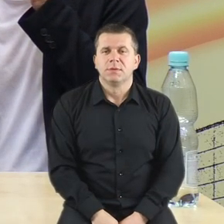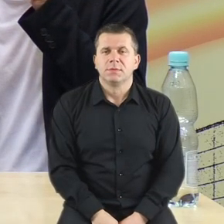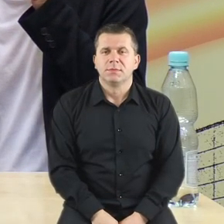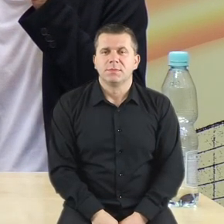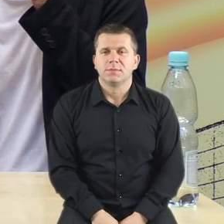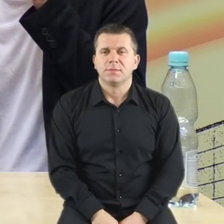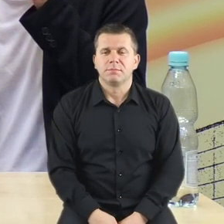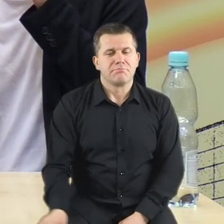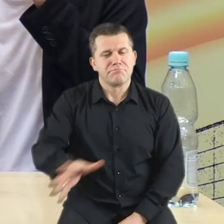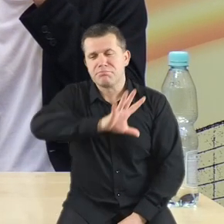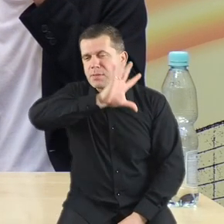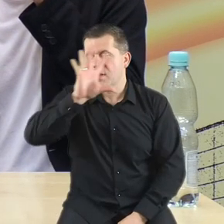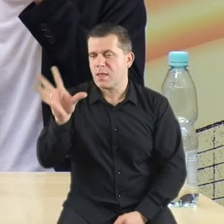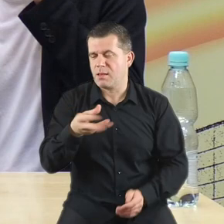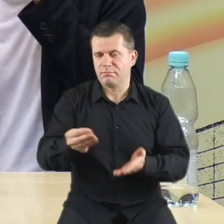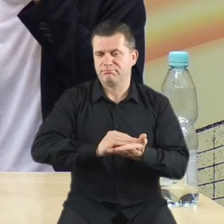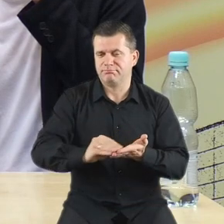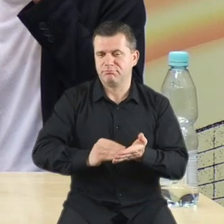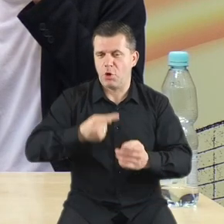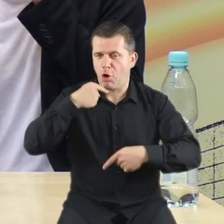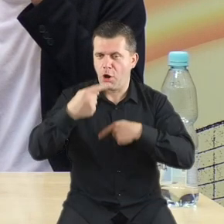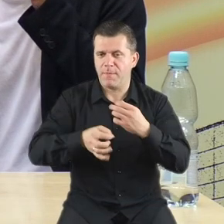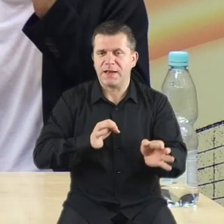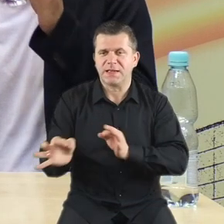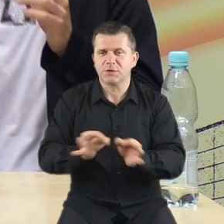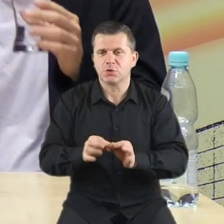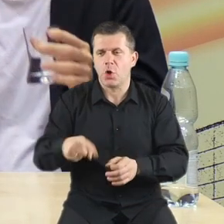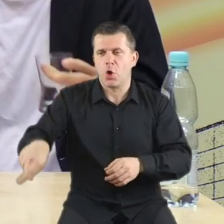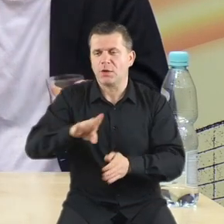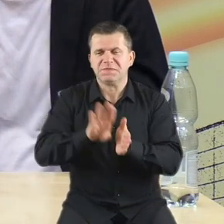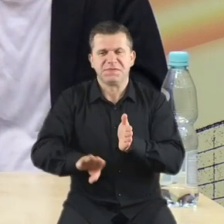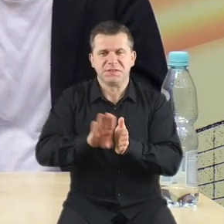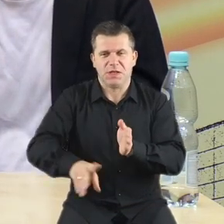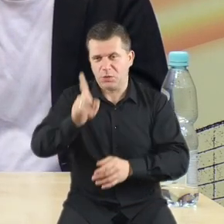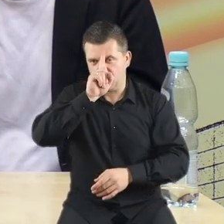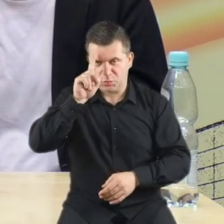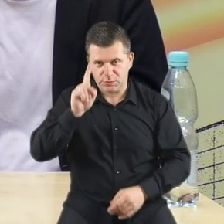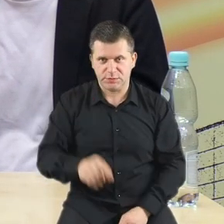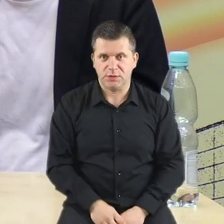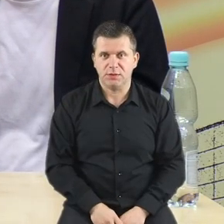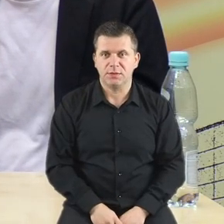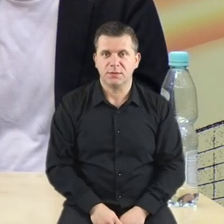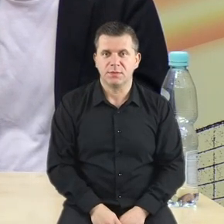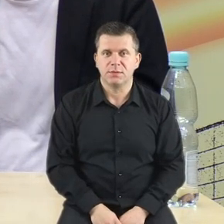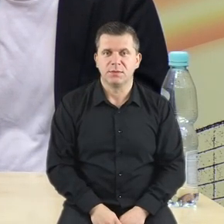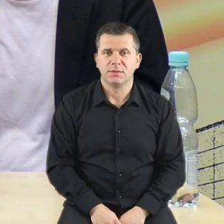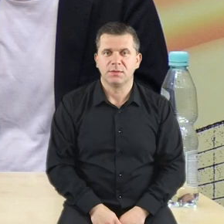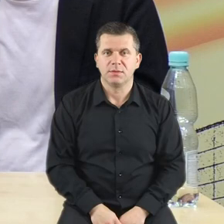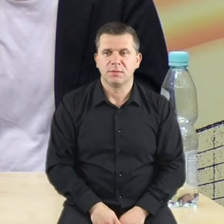pięknie napisana opowieść, historia o zwyczajnych ludziach, o ludziach, którzy